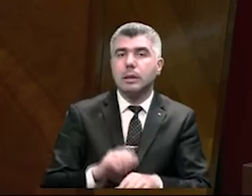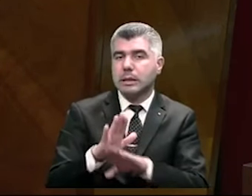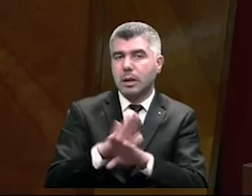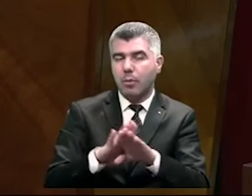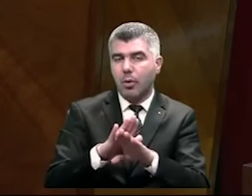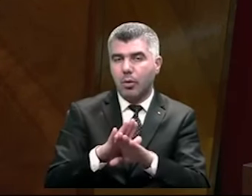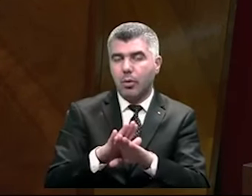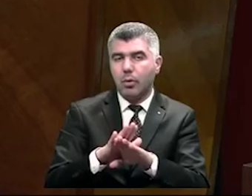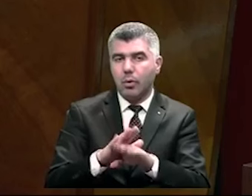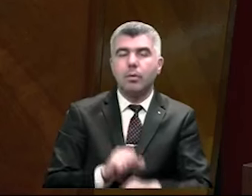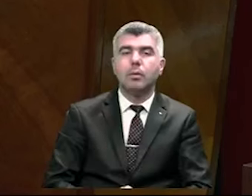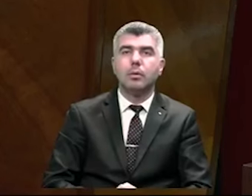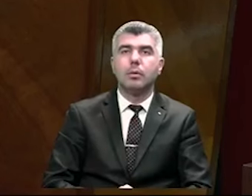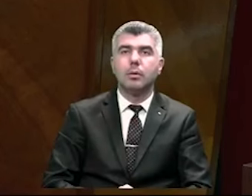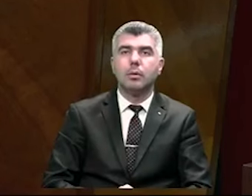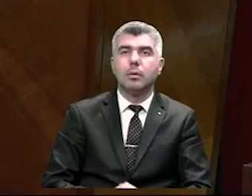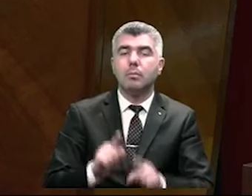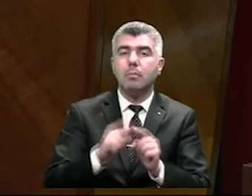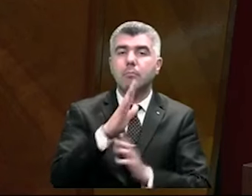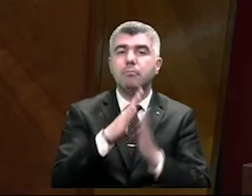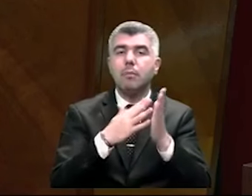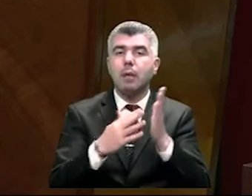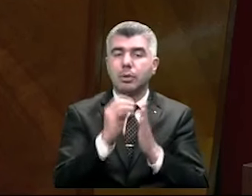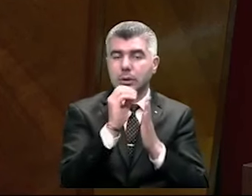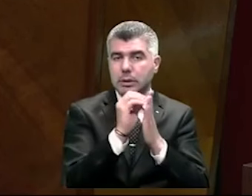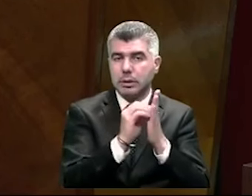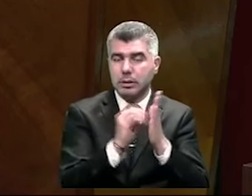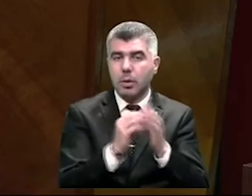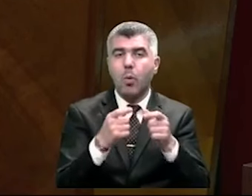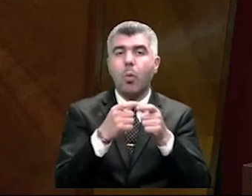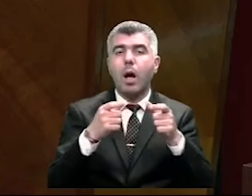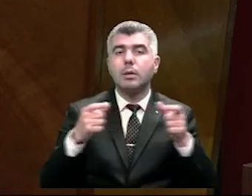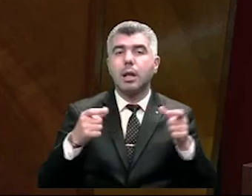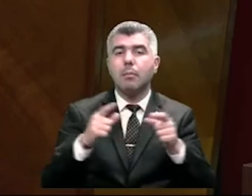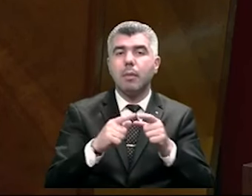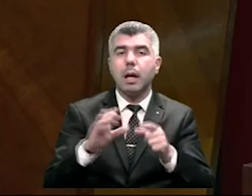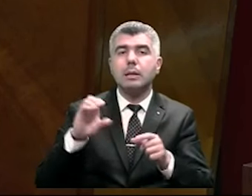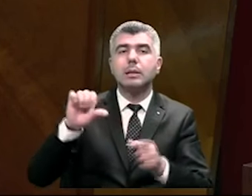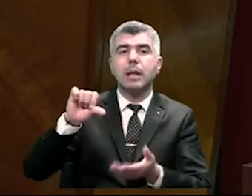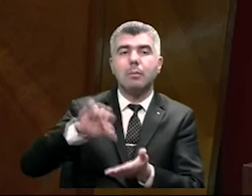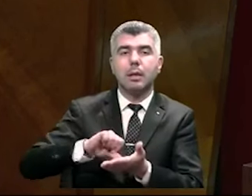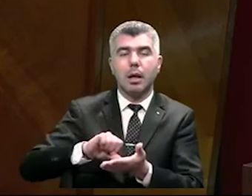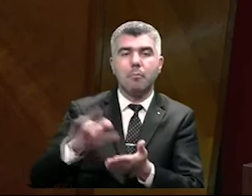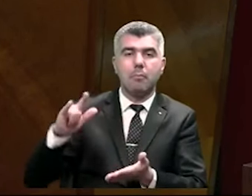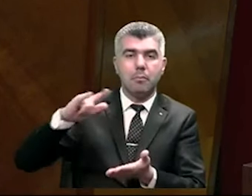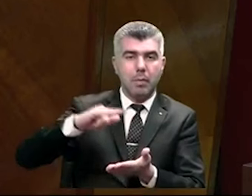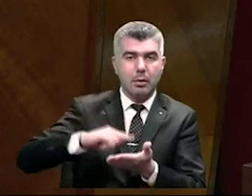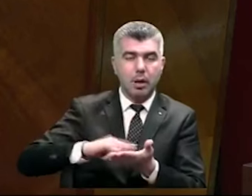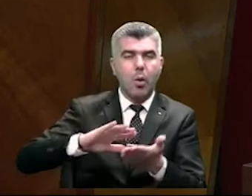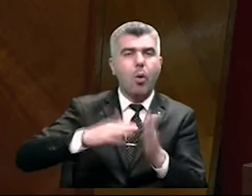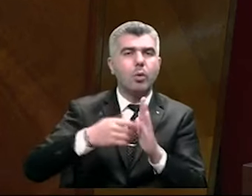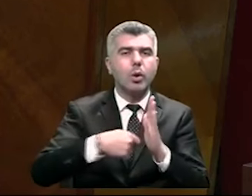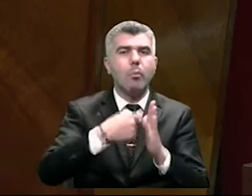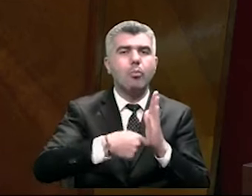لي بالدراسه ديال البرمجه ديال التوسعه ديال المطار ديال الدار البيضاء هذ المشاريع كلها الهدف